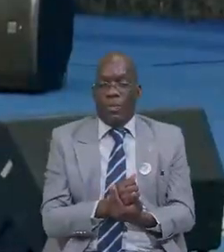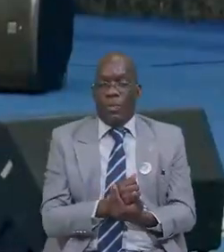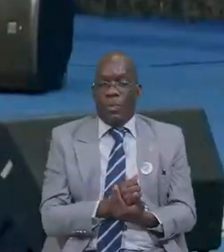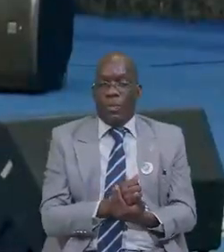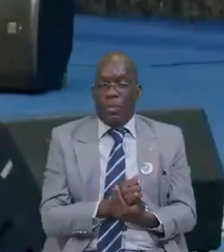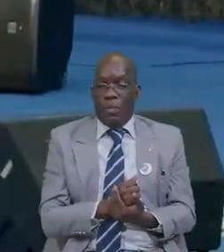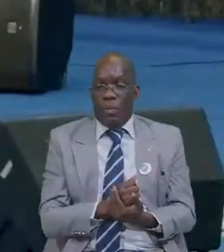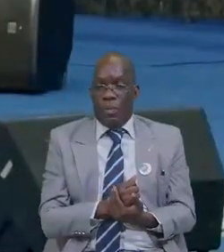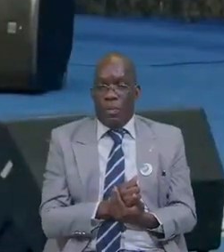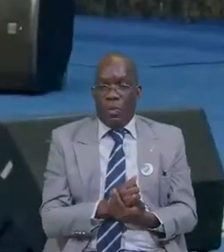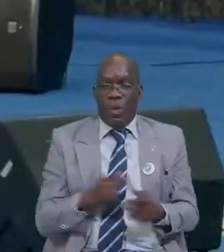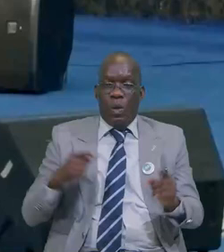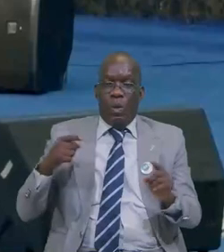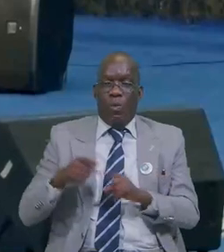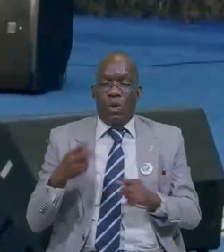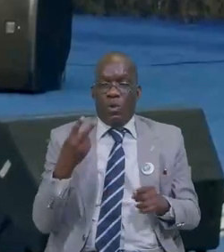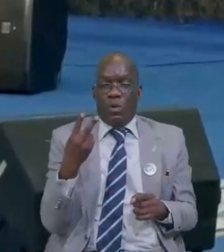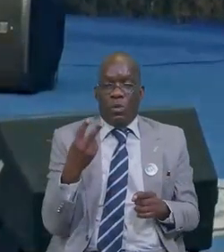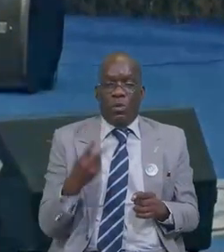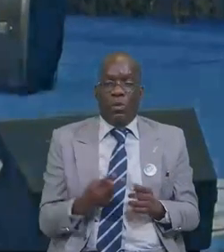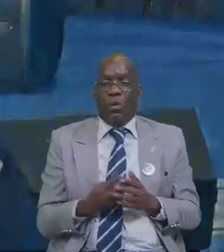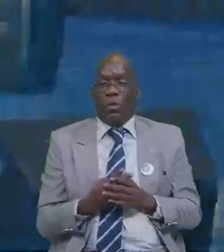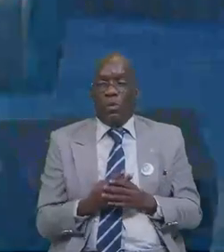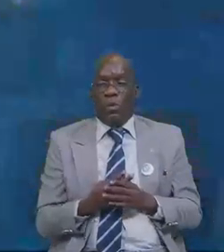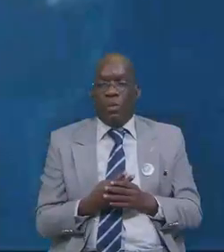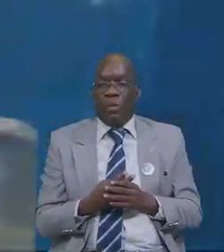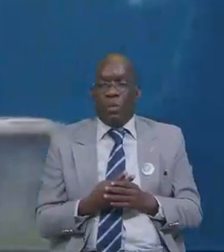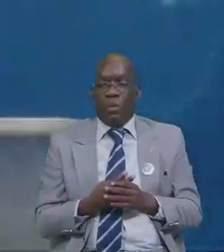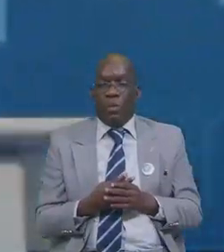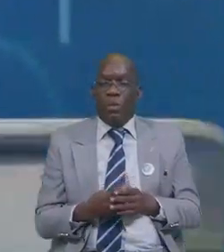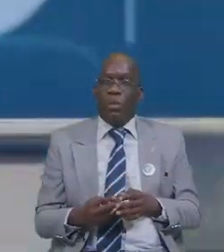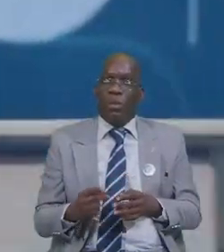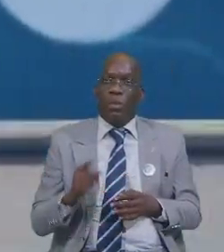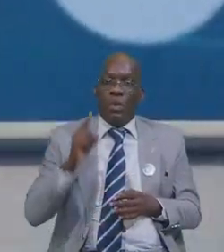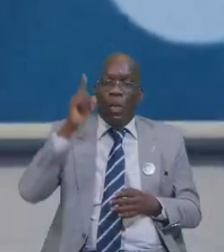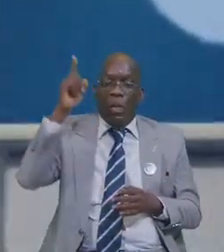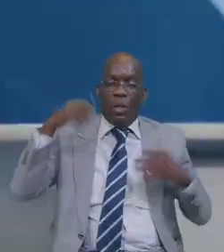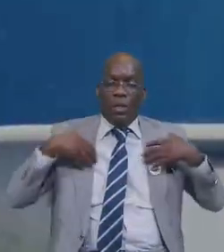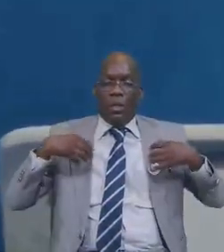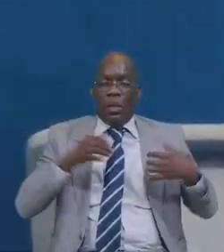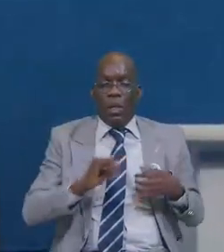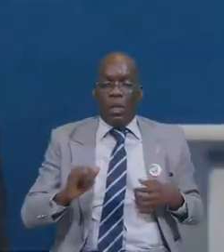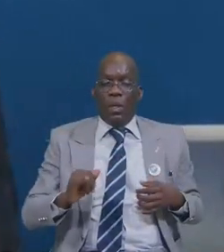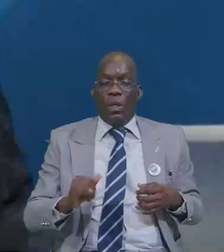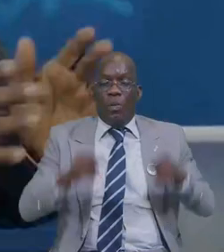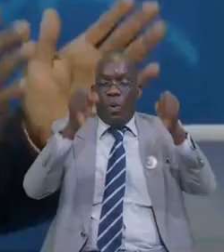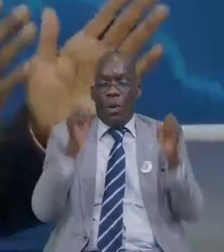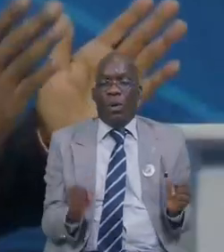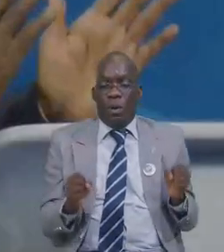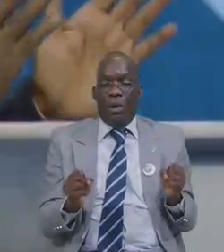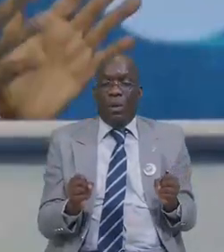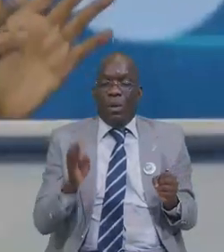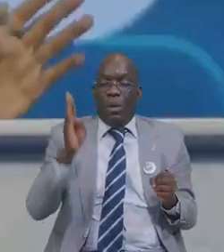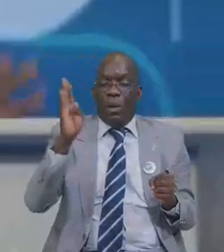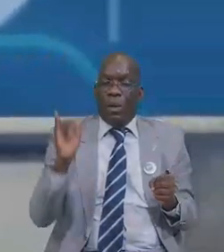Amen! Deuxième point maintenant, deuxième point, sa puissance de